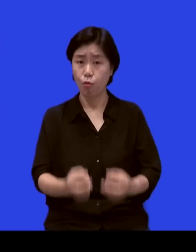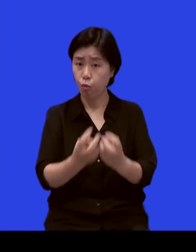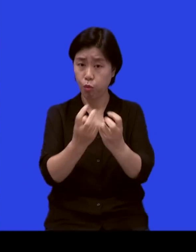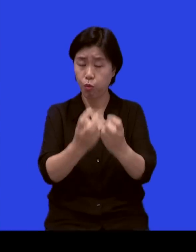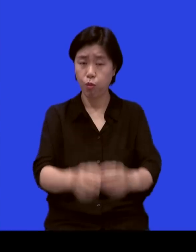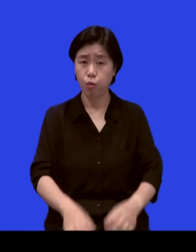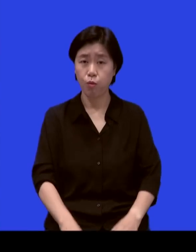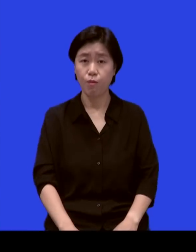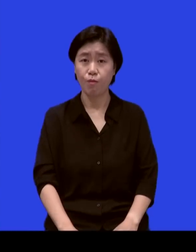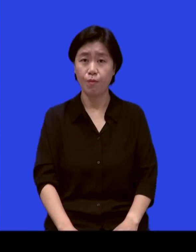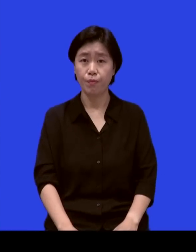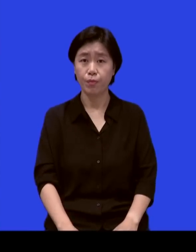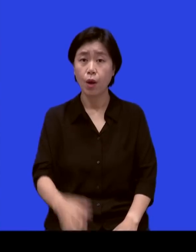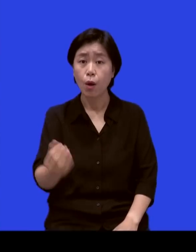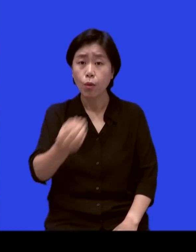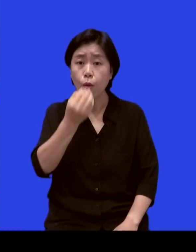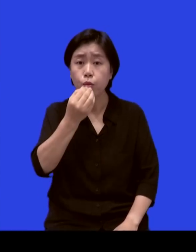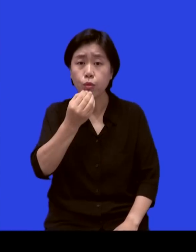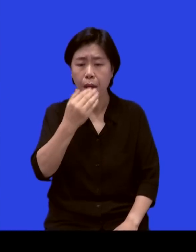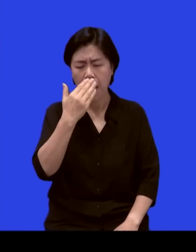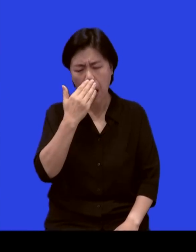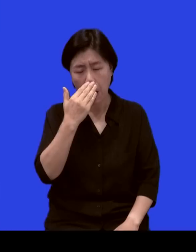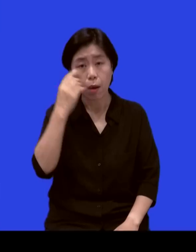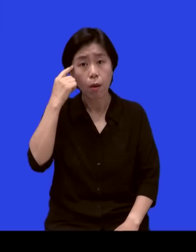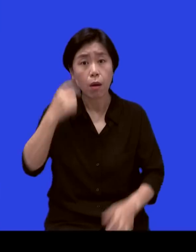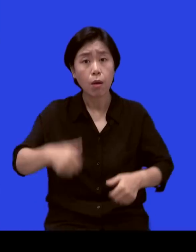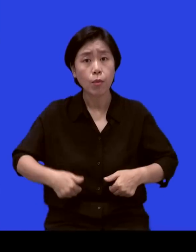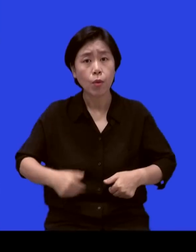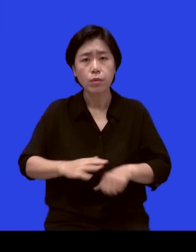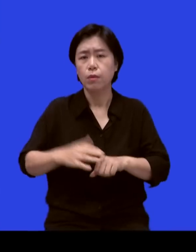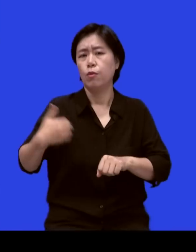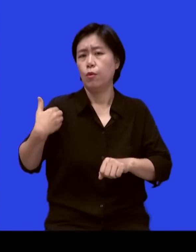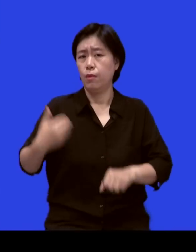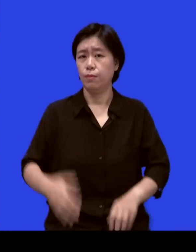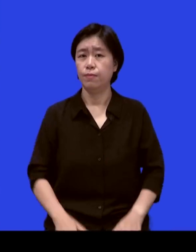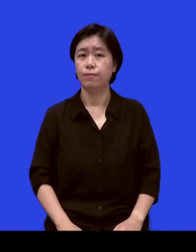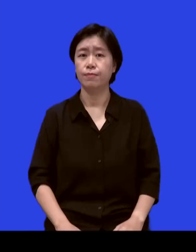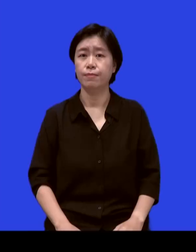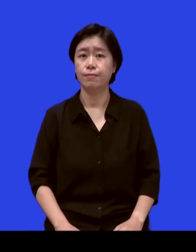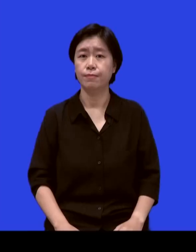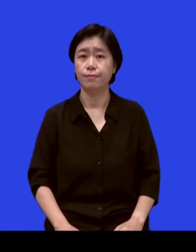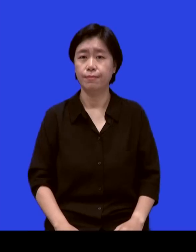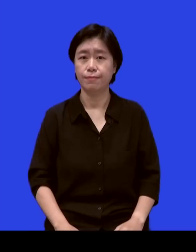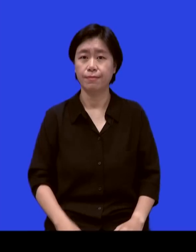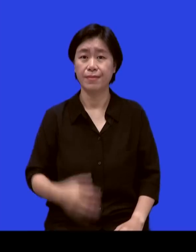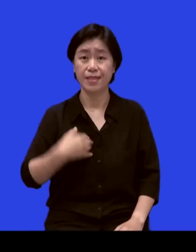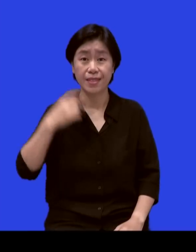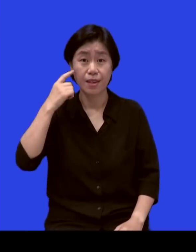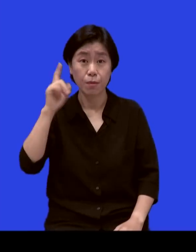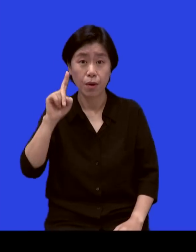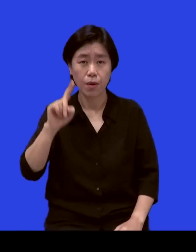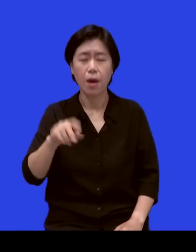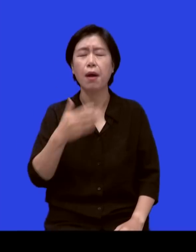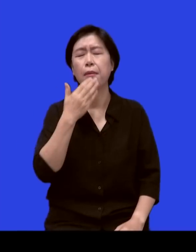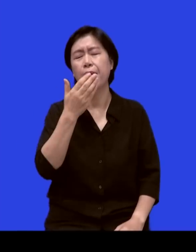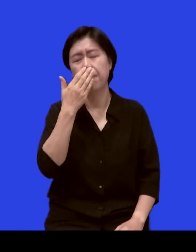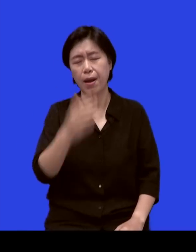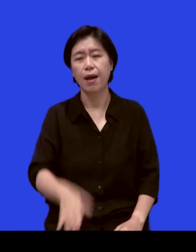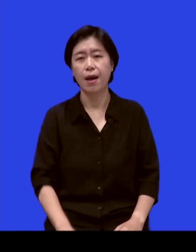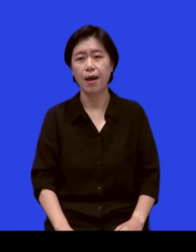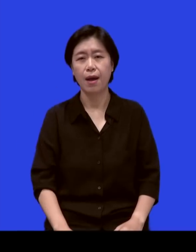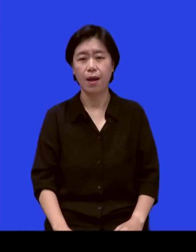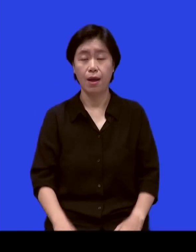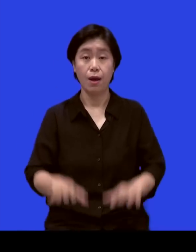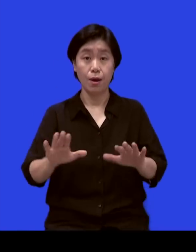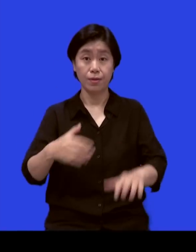저는 왜 거룩해 보여야 되고 왜 경건해 보여야 되는지 사실 잘 모르겠어요. 그러니까 저는 예. 이거예요. 그냥 할 수 있다. 예. 그냥 제가 오늘 나온